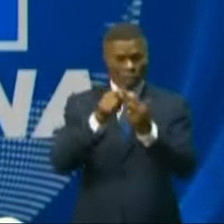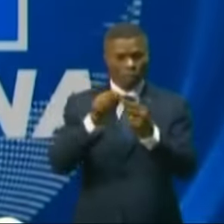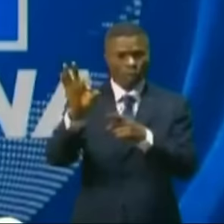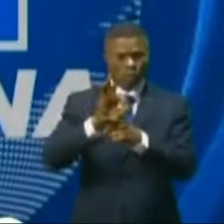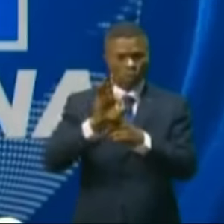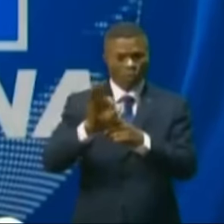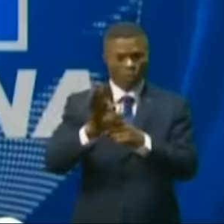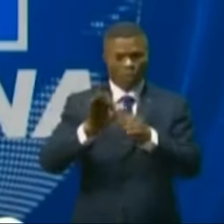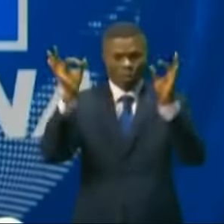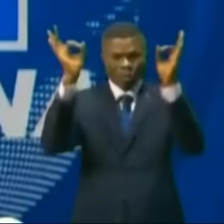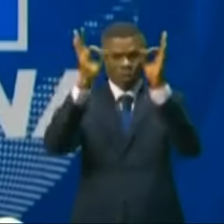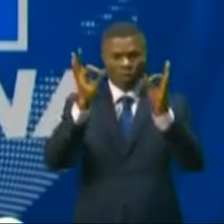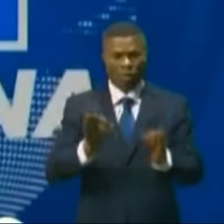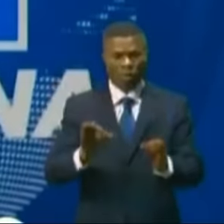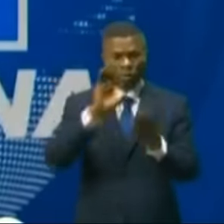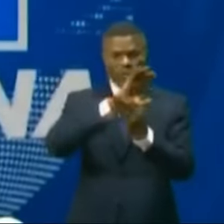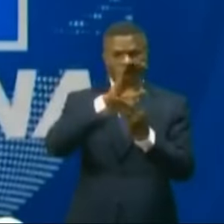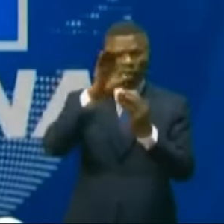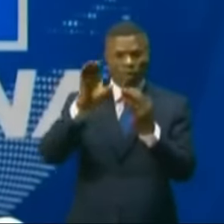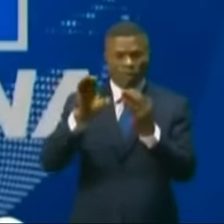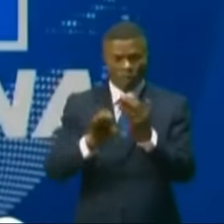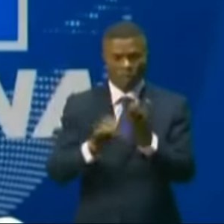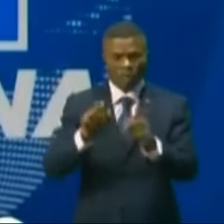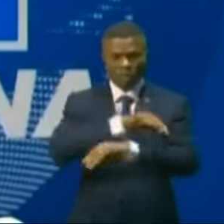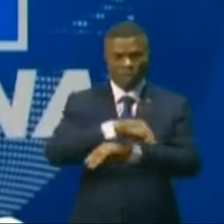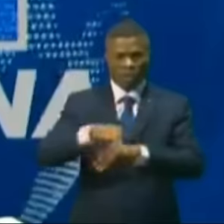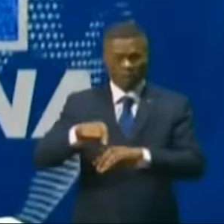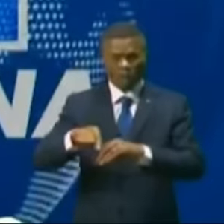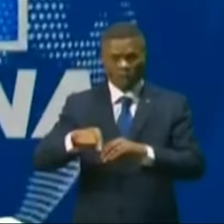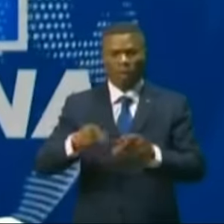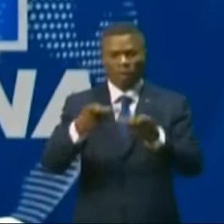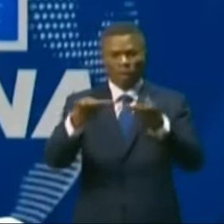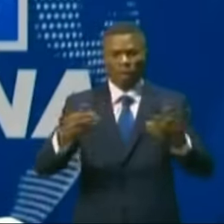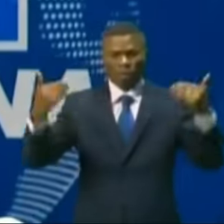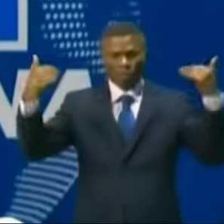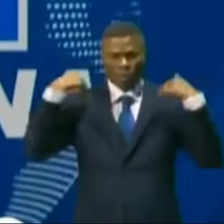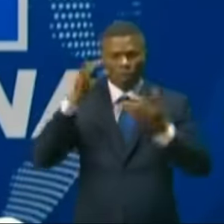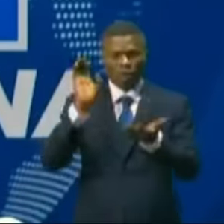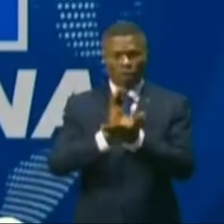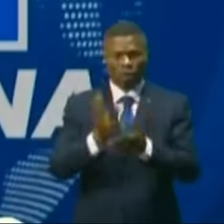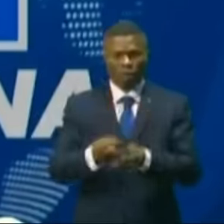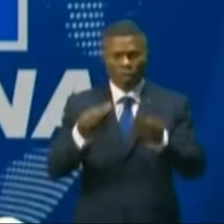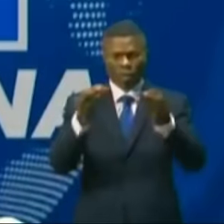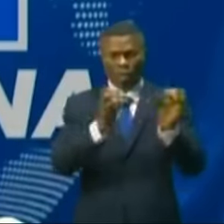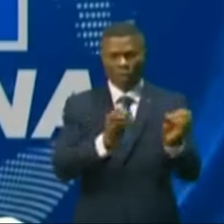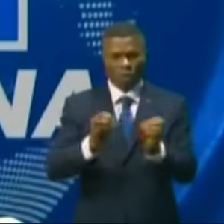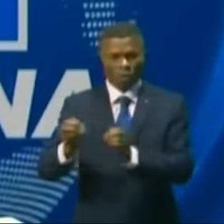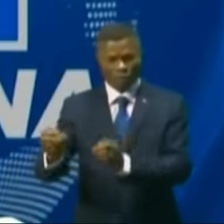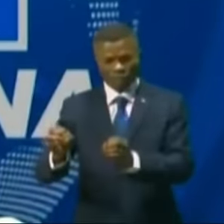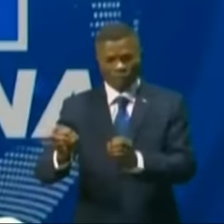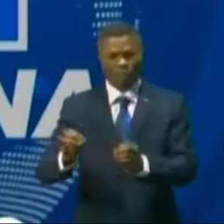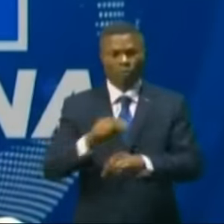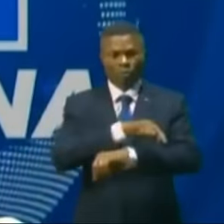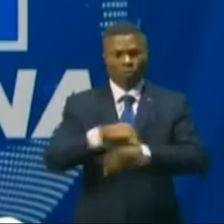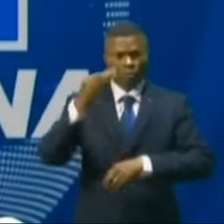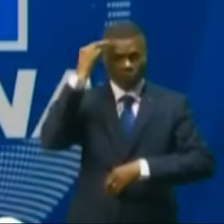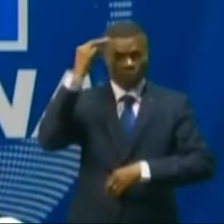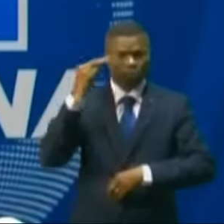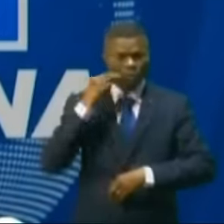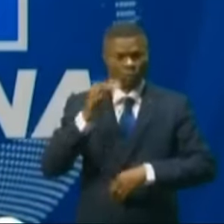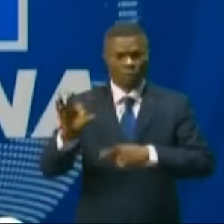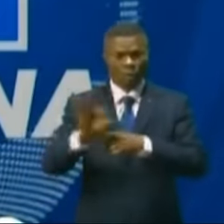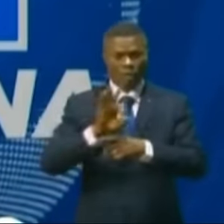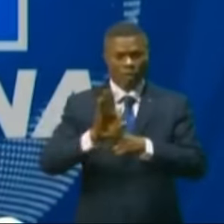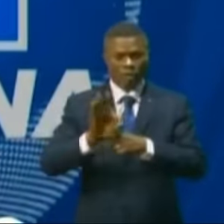du Forum continental des institutions des cadres nationaux de certification organisé par le ministère de la